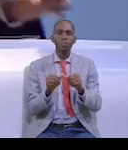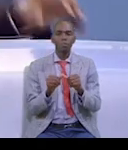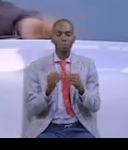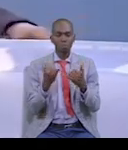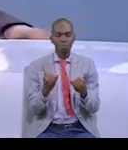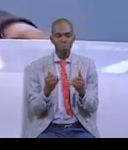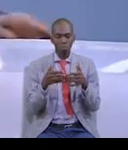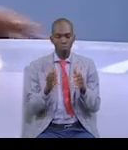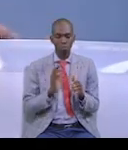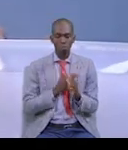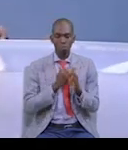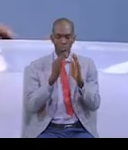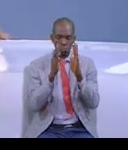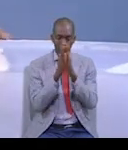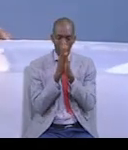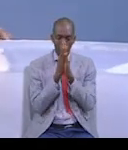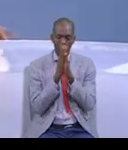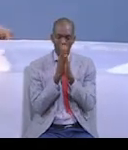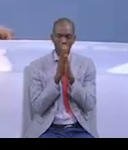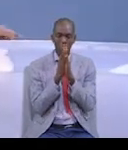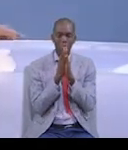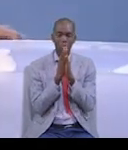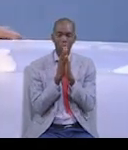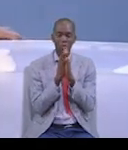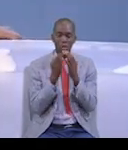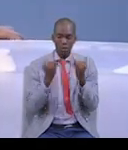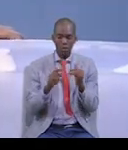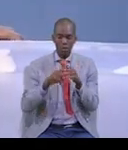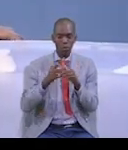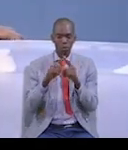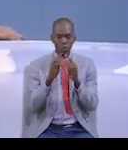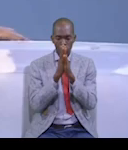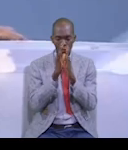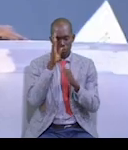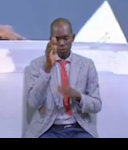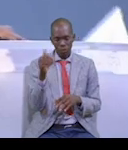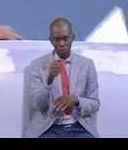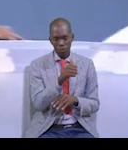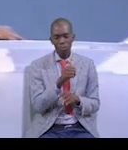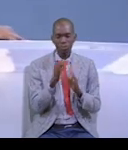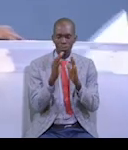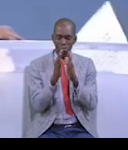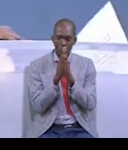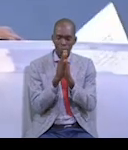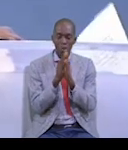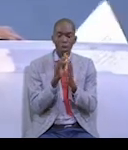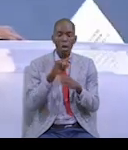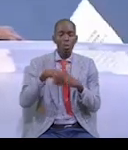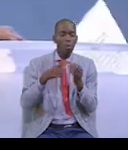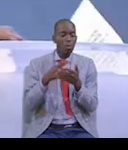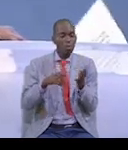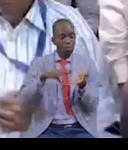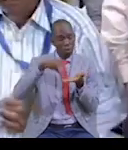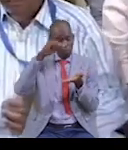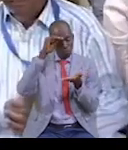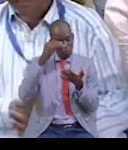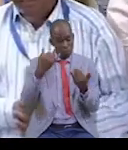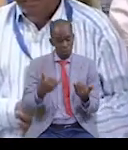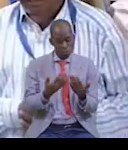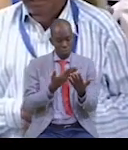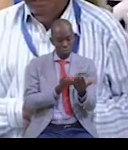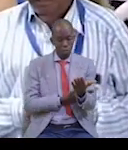eyes and pray. అలాగే తలలు వంచి కళ్ళు మూసుకొని ప్రార్థన చేద్దాం. ప్రార్థించండి. Pray. ఏమండి నోరు తెరిచి ప్రార్థించండి. Pray.